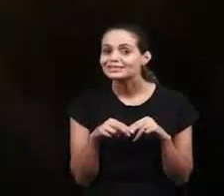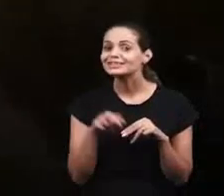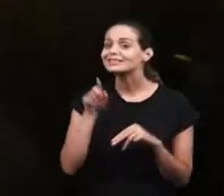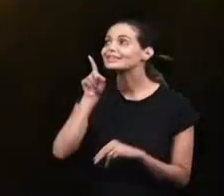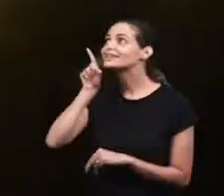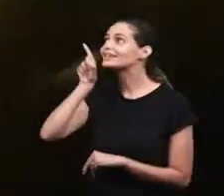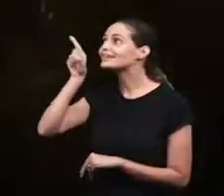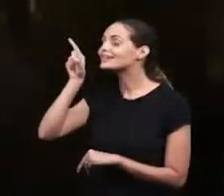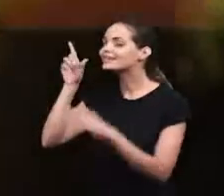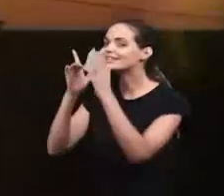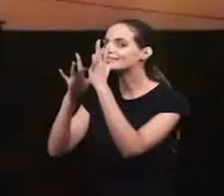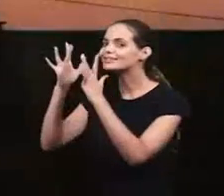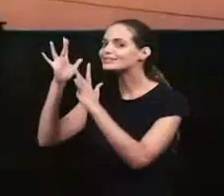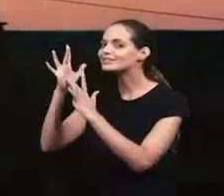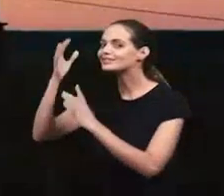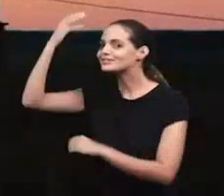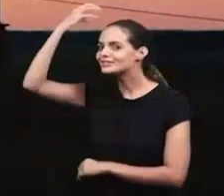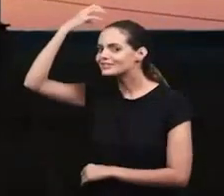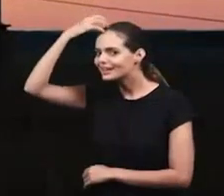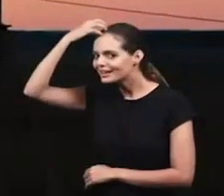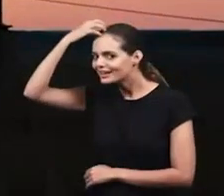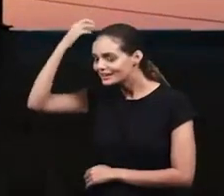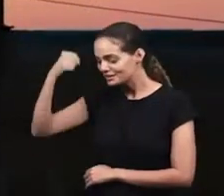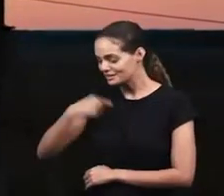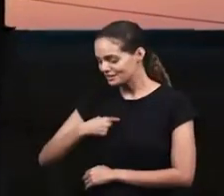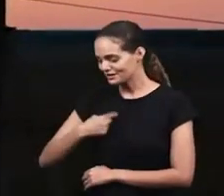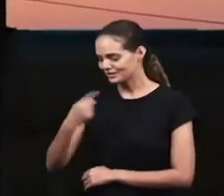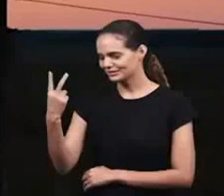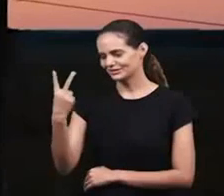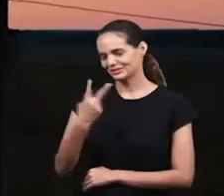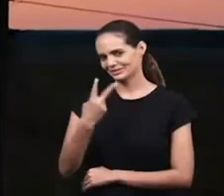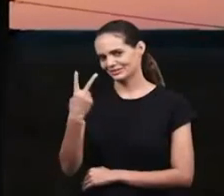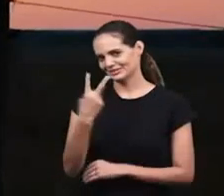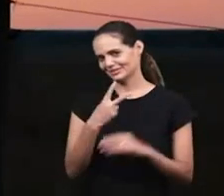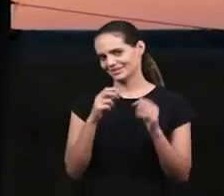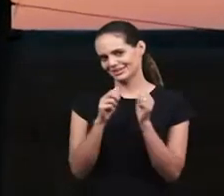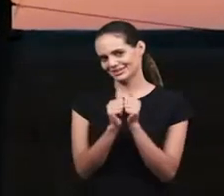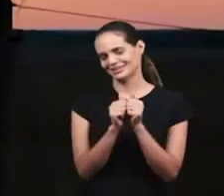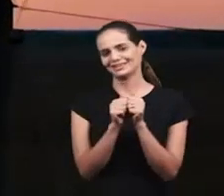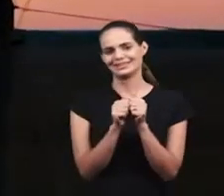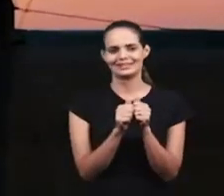über unser Zusammensein, der König und ich.